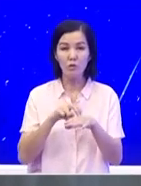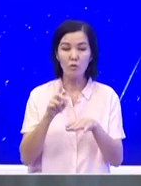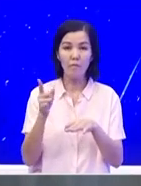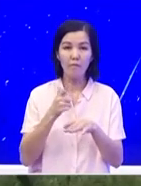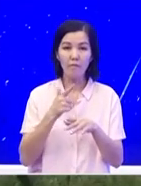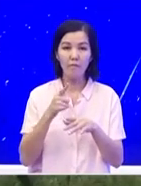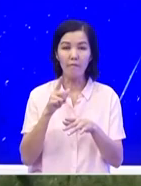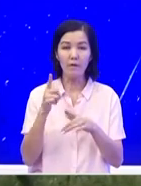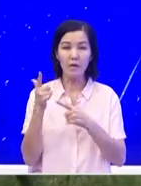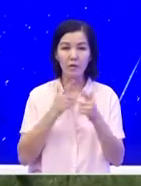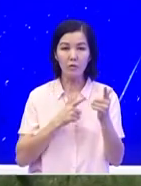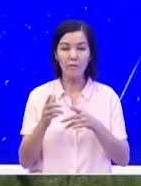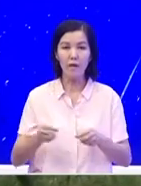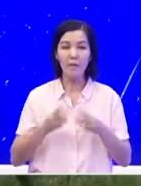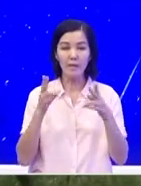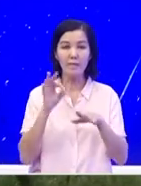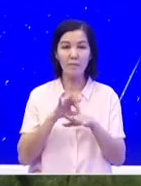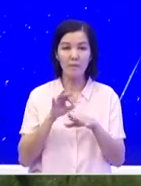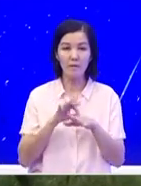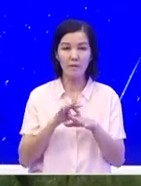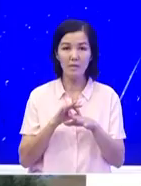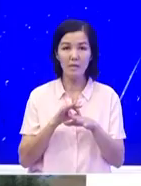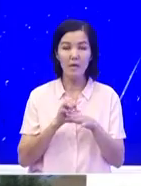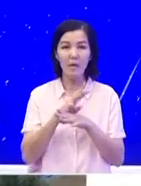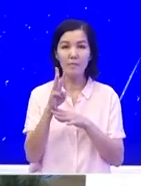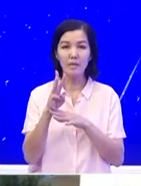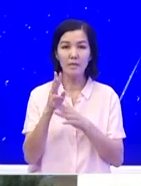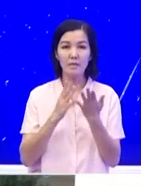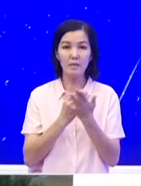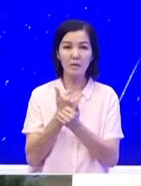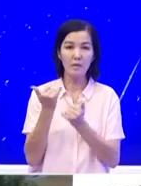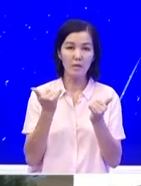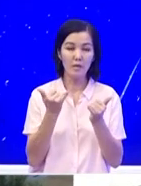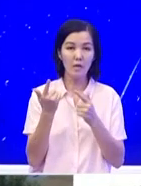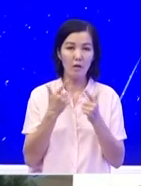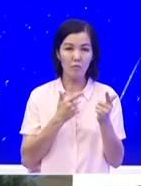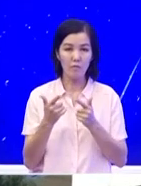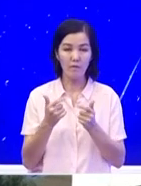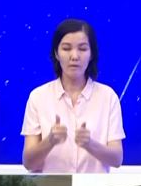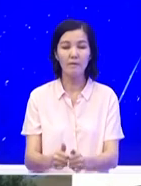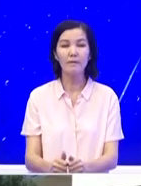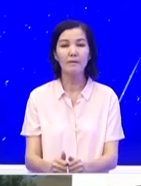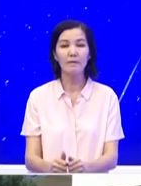к наплыву и к лечению опасных вирусных заболеваний. Аделя Кжаркенова, Ерболат Антелов, телеканал ЖТСУ.